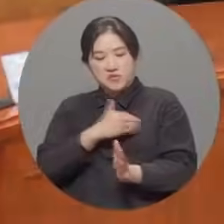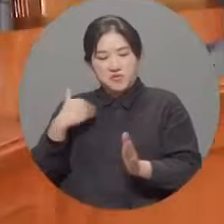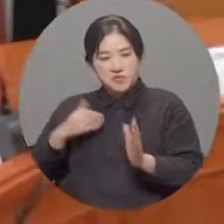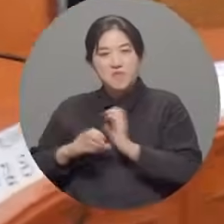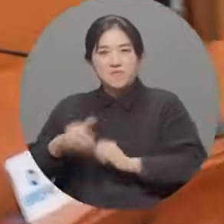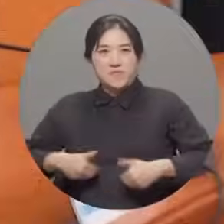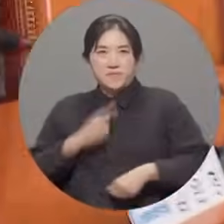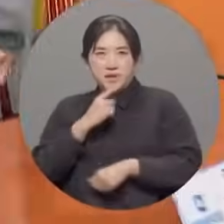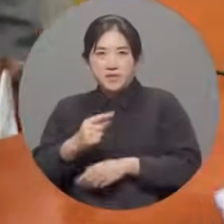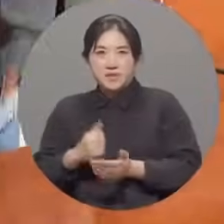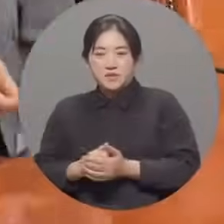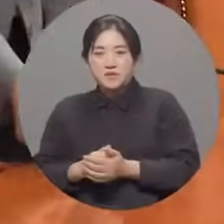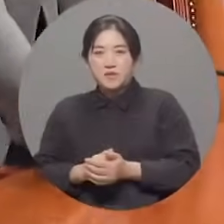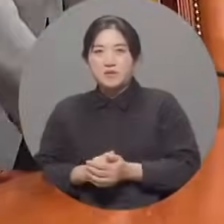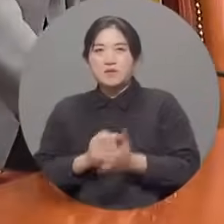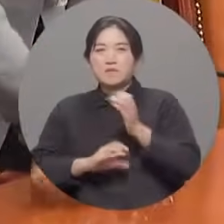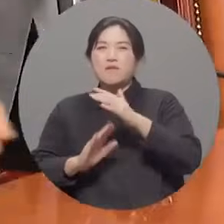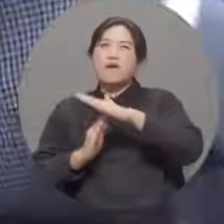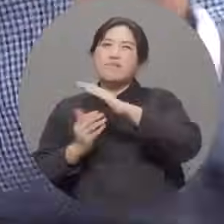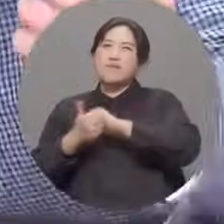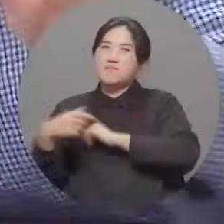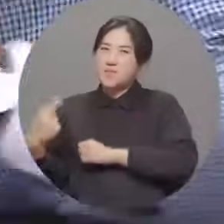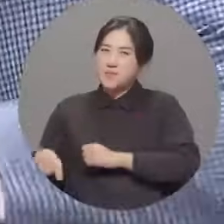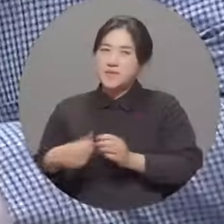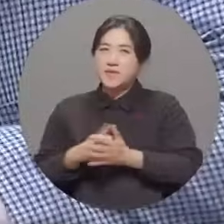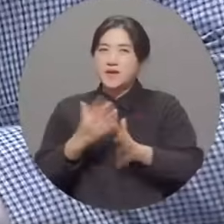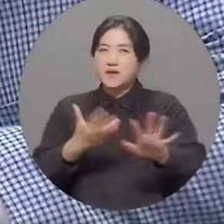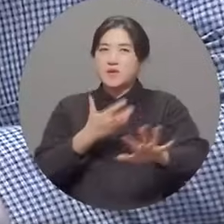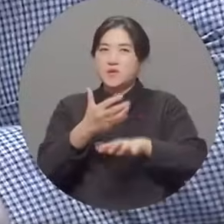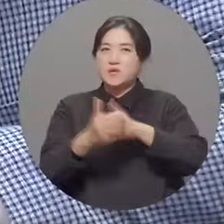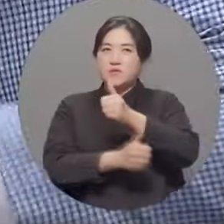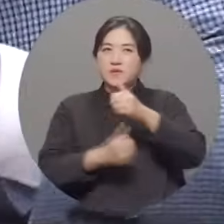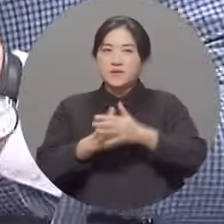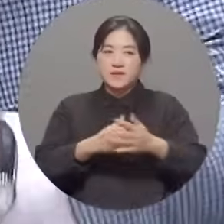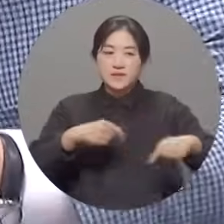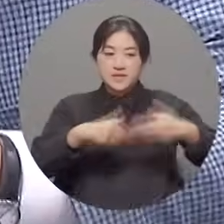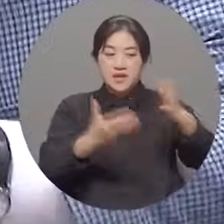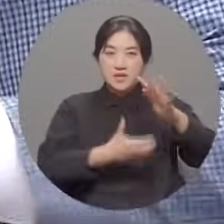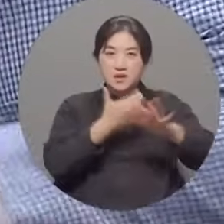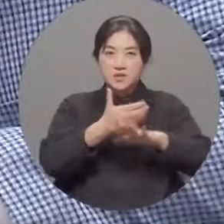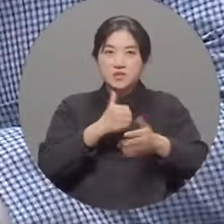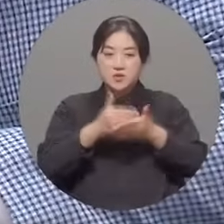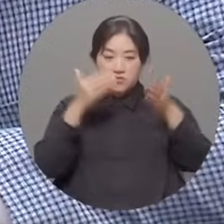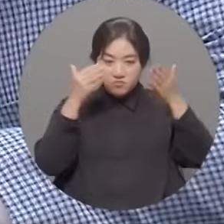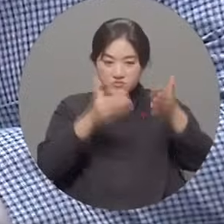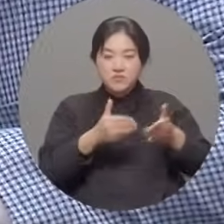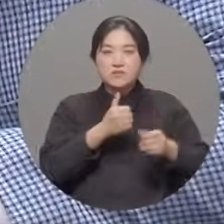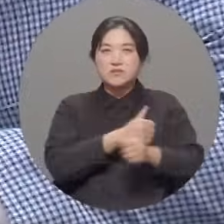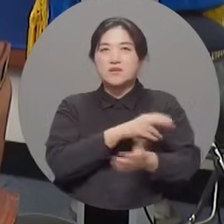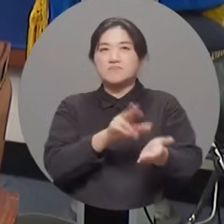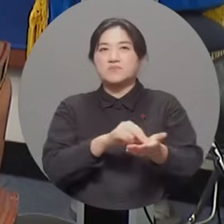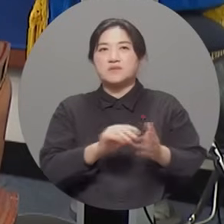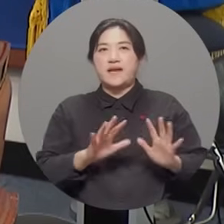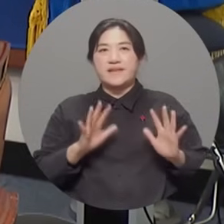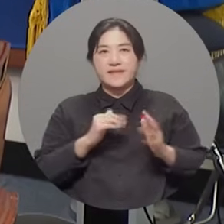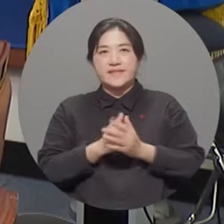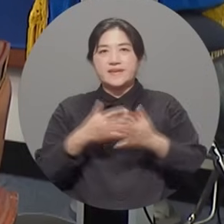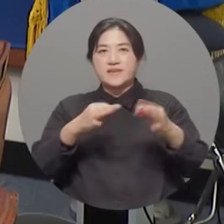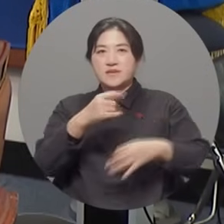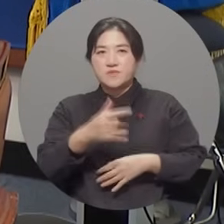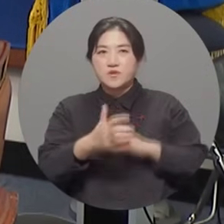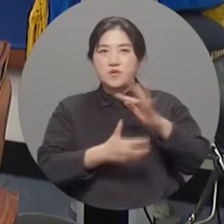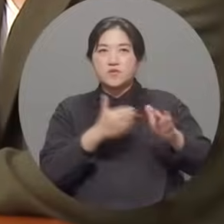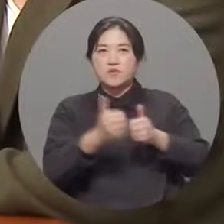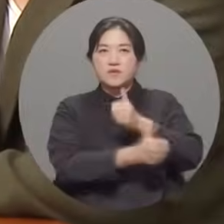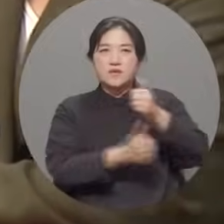보다 근본적인 한계도 지적됐습니다. 혁신위는 당 쇄신을 위한 본질적 문제 제기는 피했습니다. 김은경